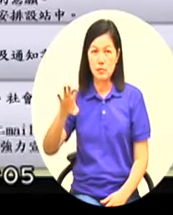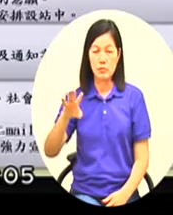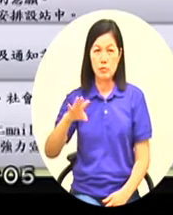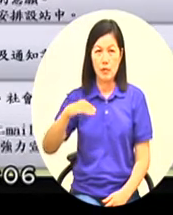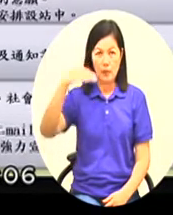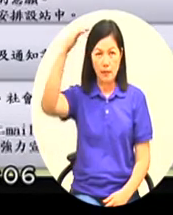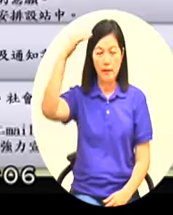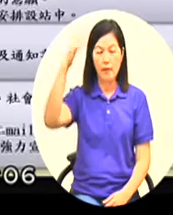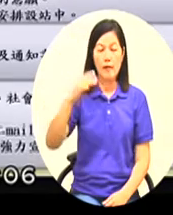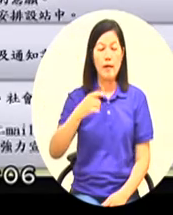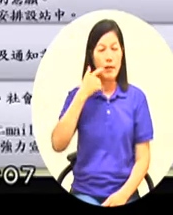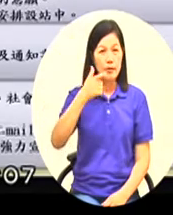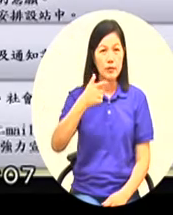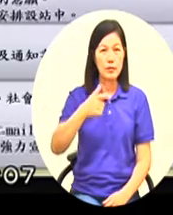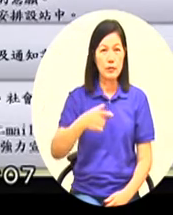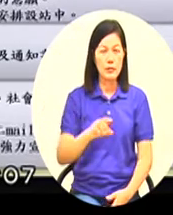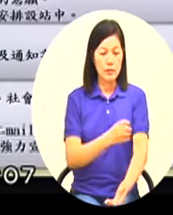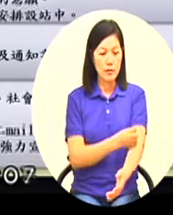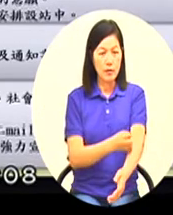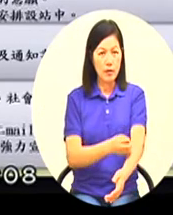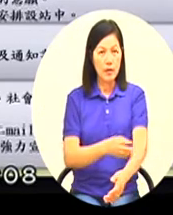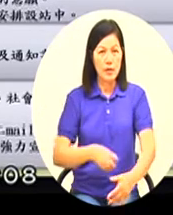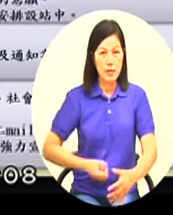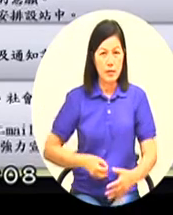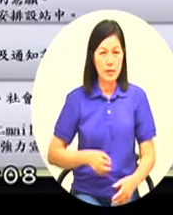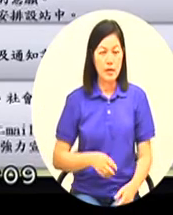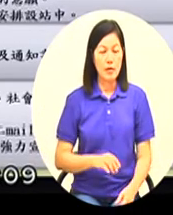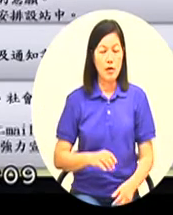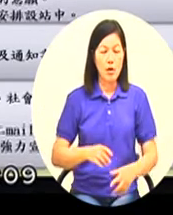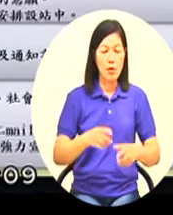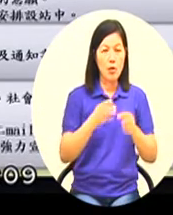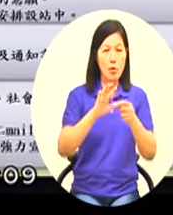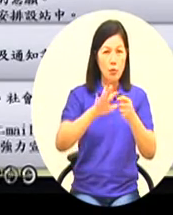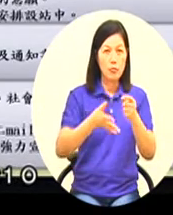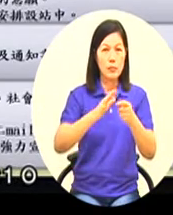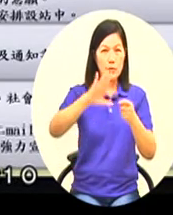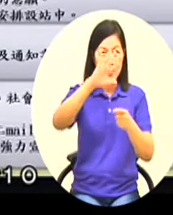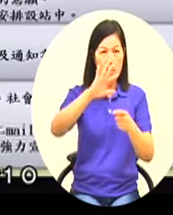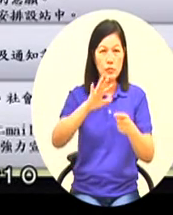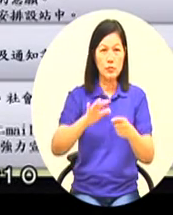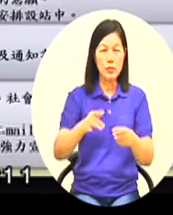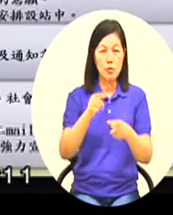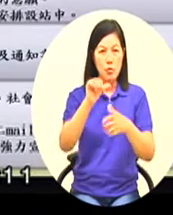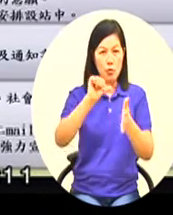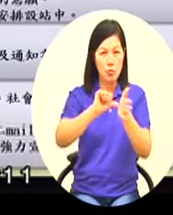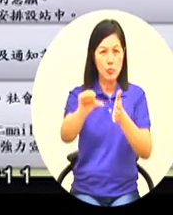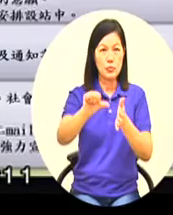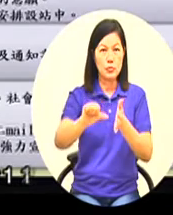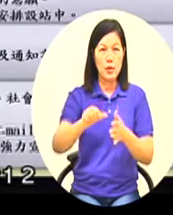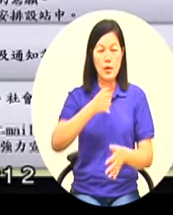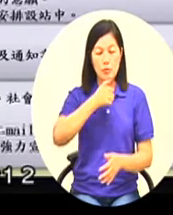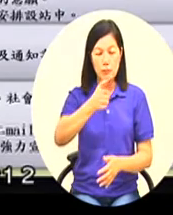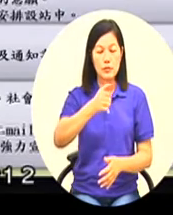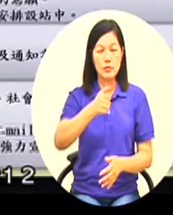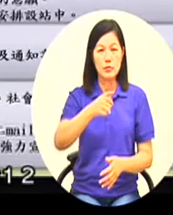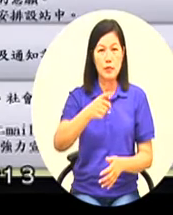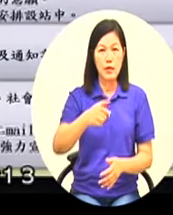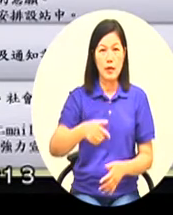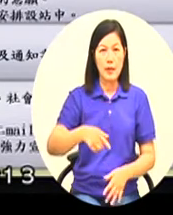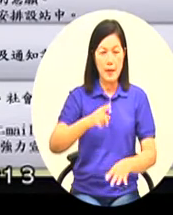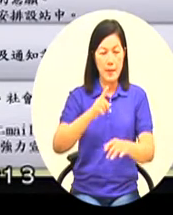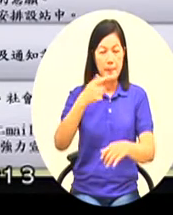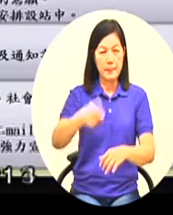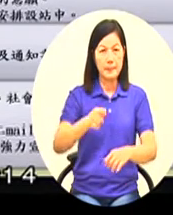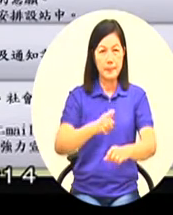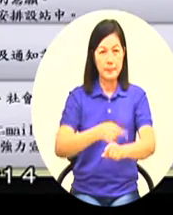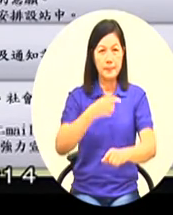年6个月以内的产妇，还有国中、高中以及5专1至3年级，还有50岁以下的高风险慢性病患，这是今年